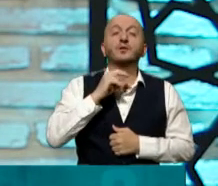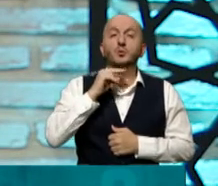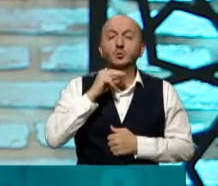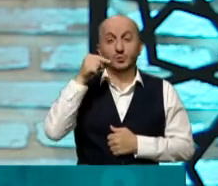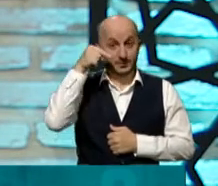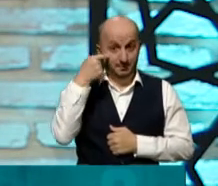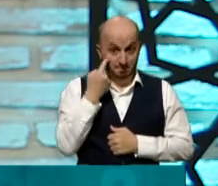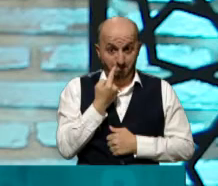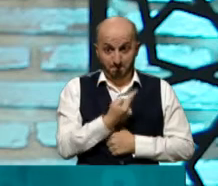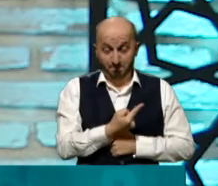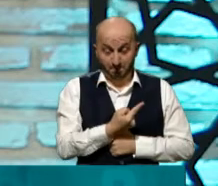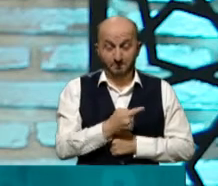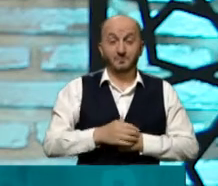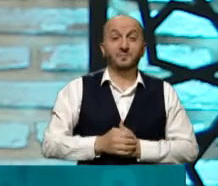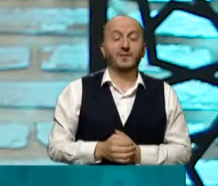koduyla